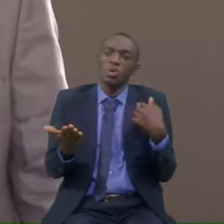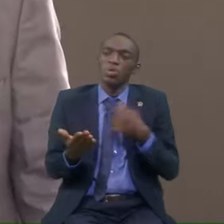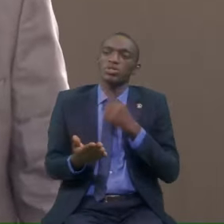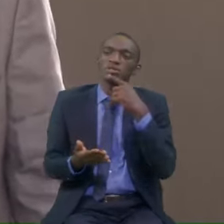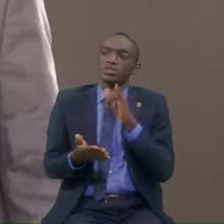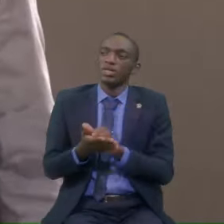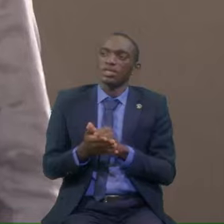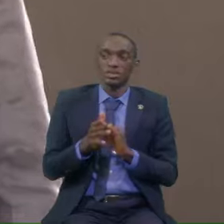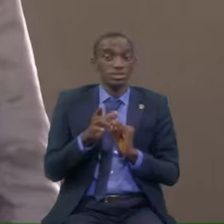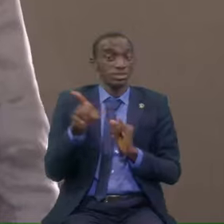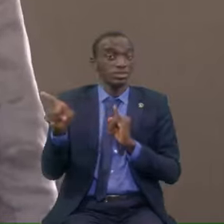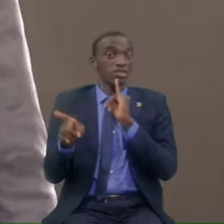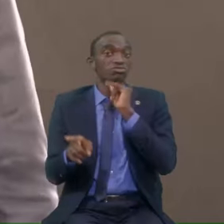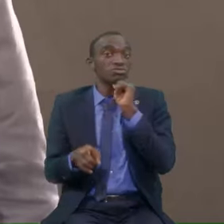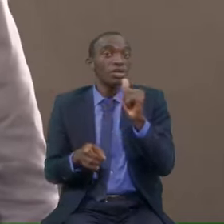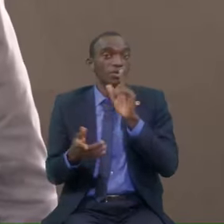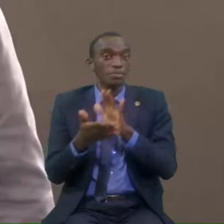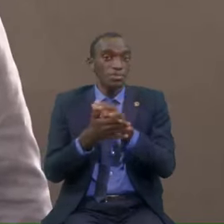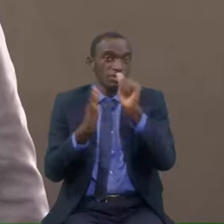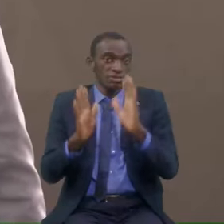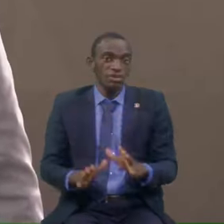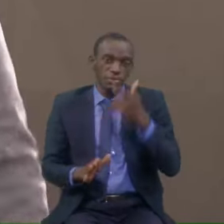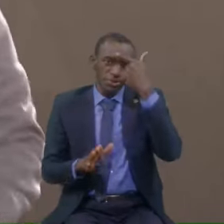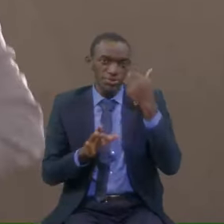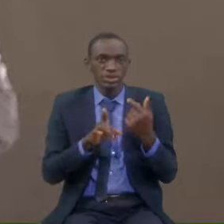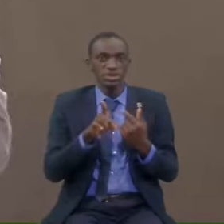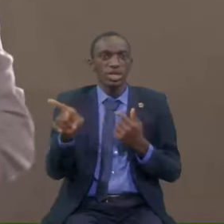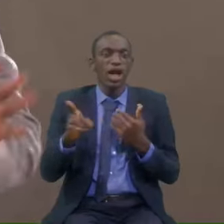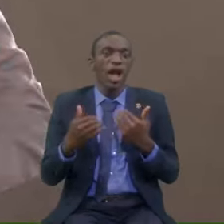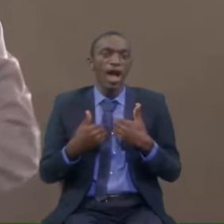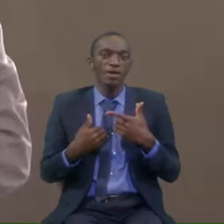pas un croyant parce qu'il a la paille dans sa vie.